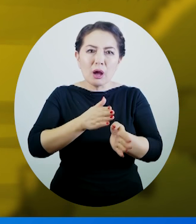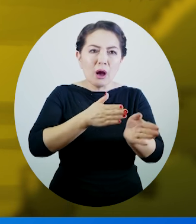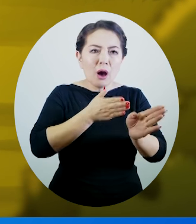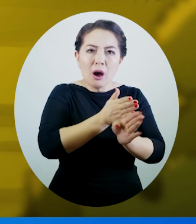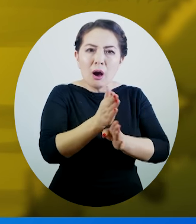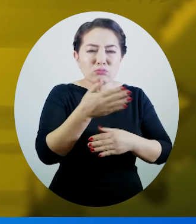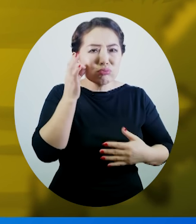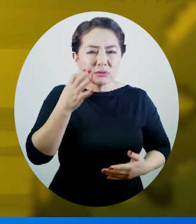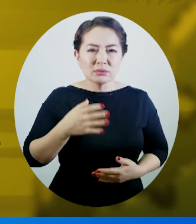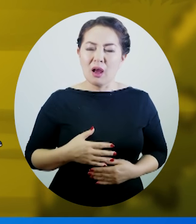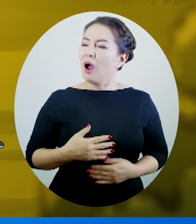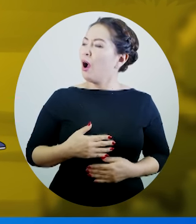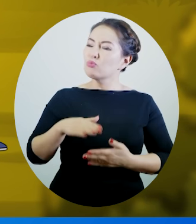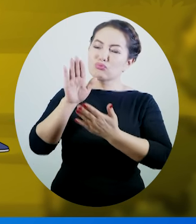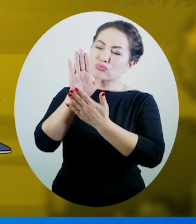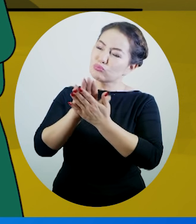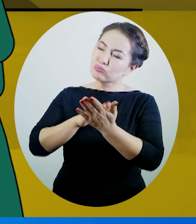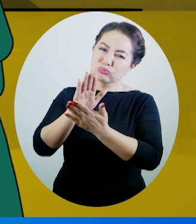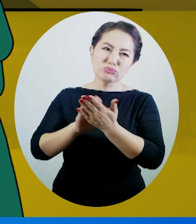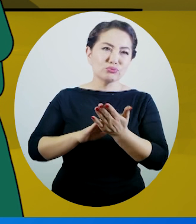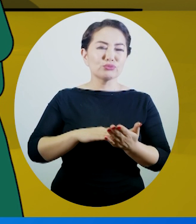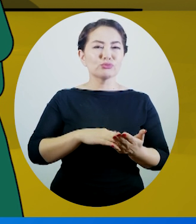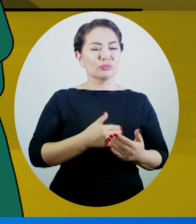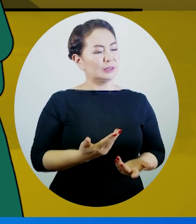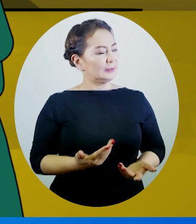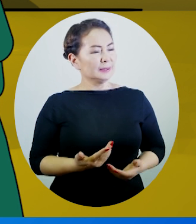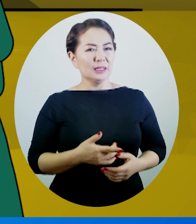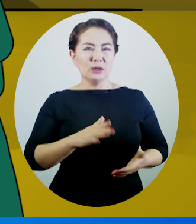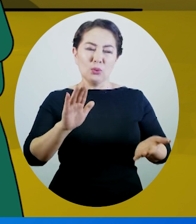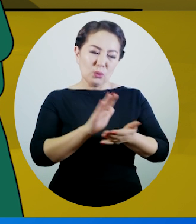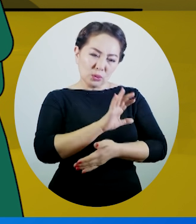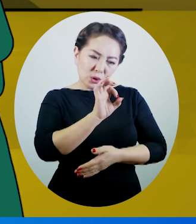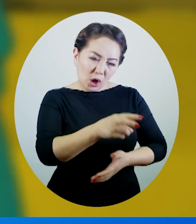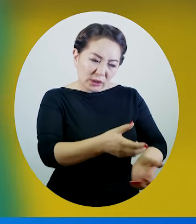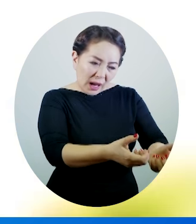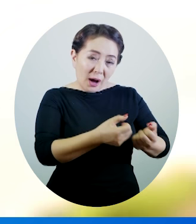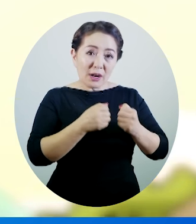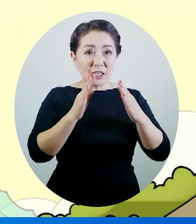Хөөхий хүүхдүүд бүр өрөвдчлөө. Хурдхан тэднийг олж гэрээг нь олохтон туслая.